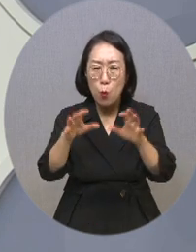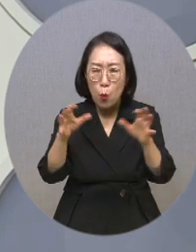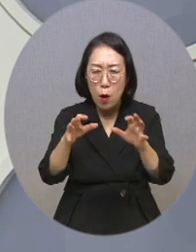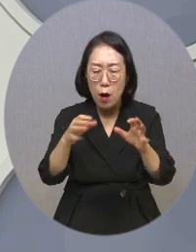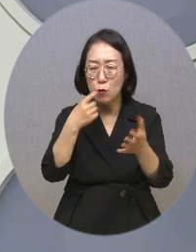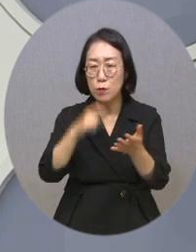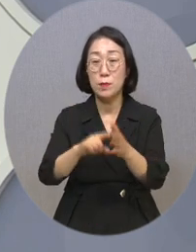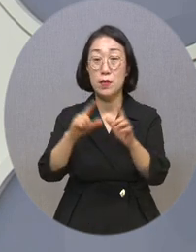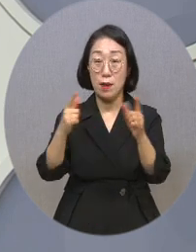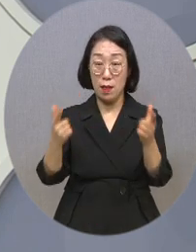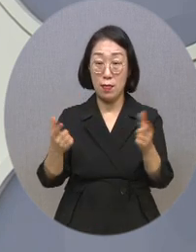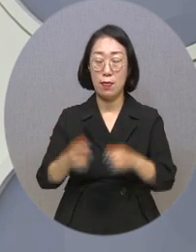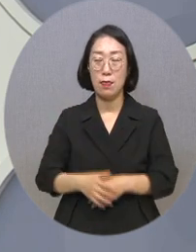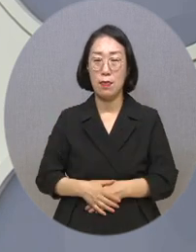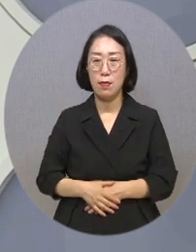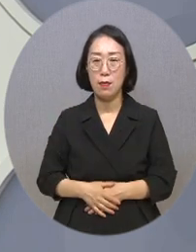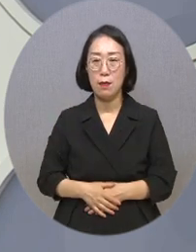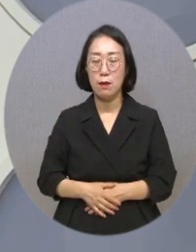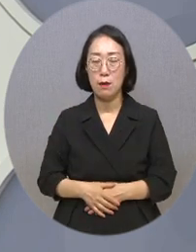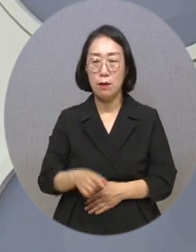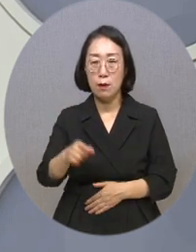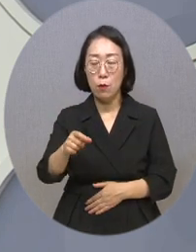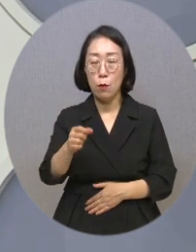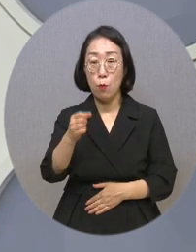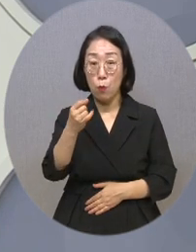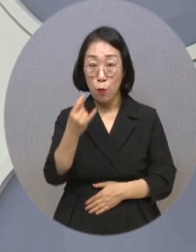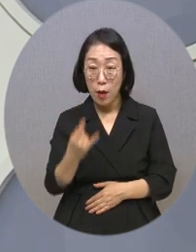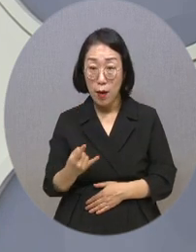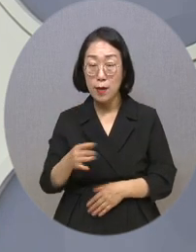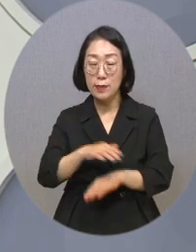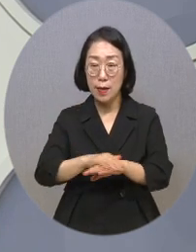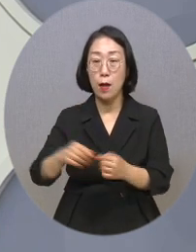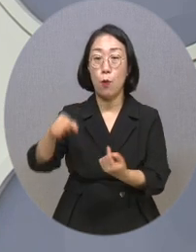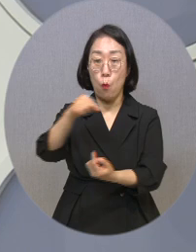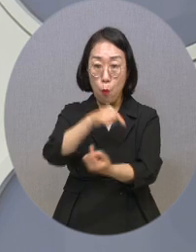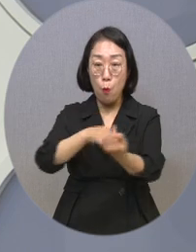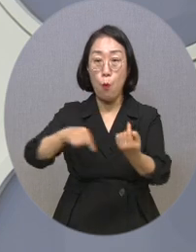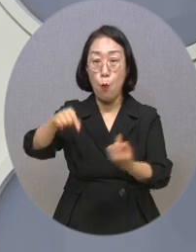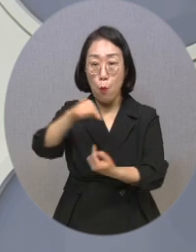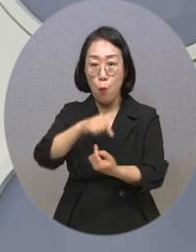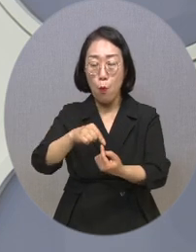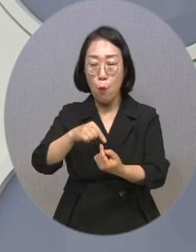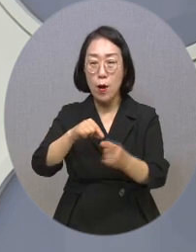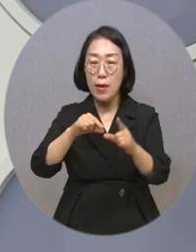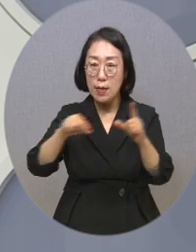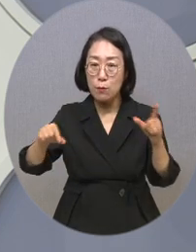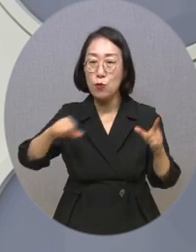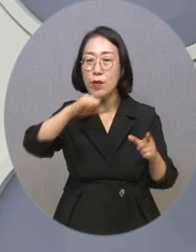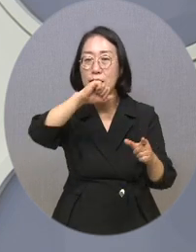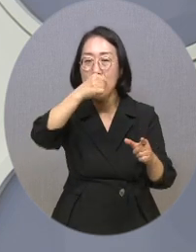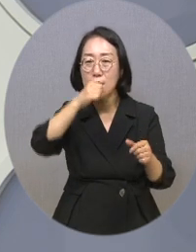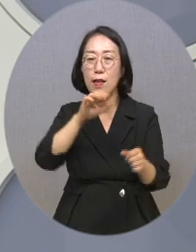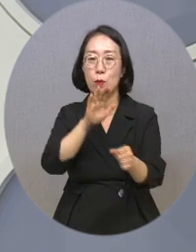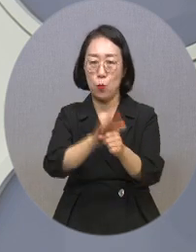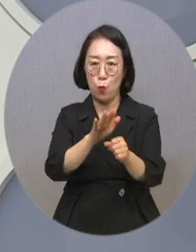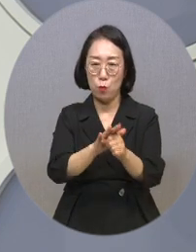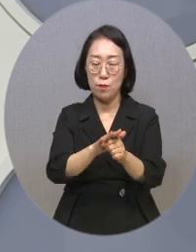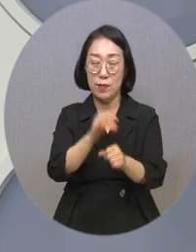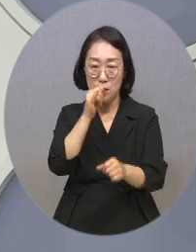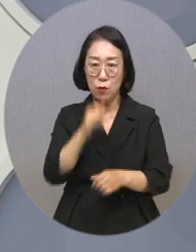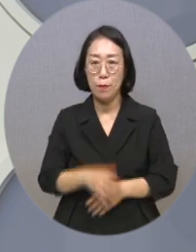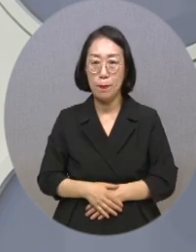사실은 그 회에는 돌아갈 수 있도록 지원하는 그런 예산이 좀 있었습니다. 근데 저희